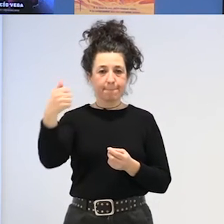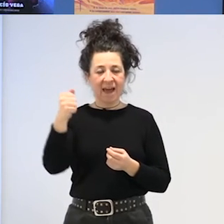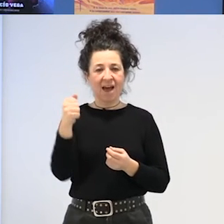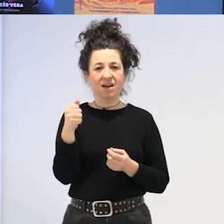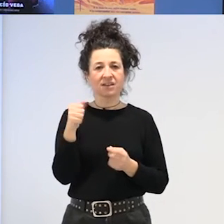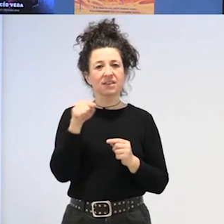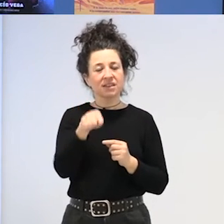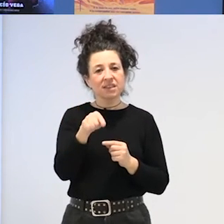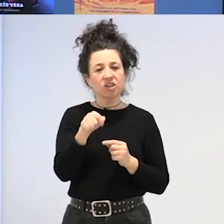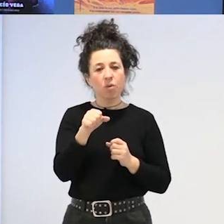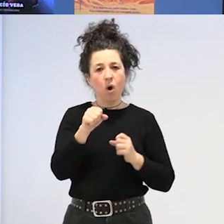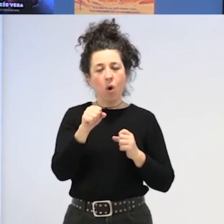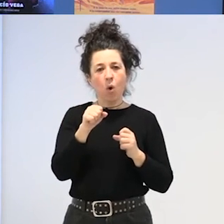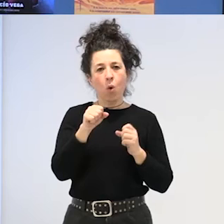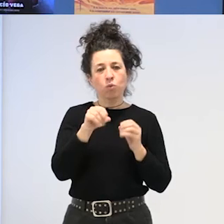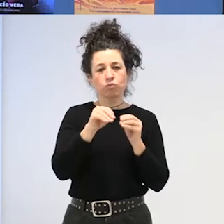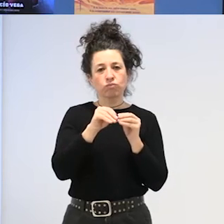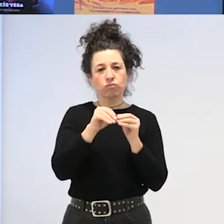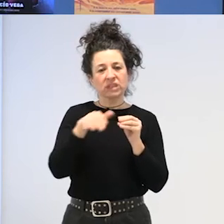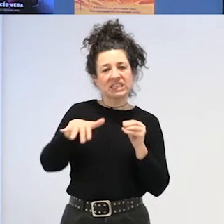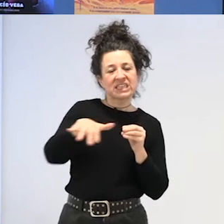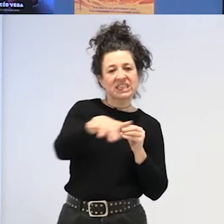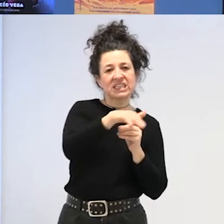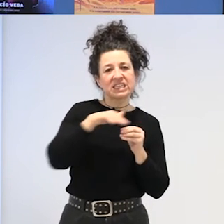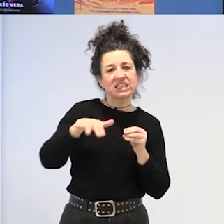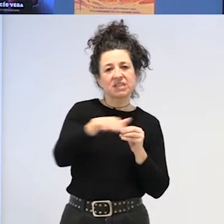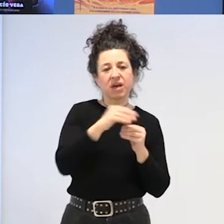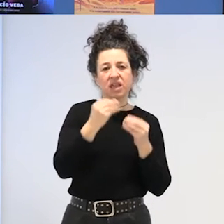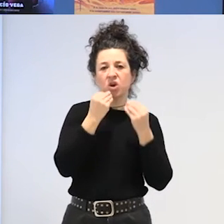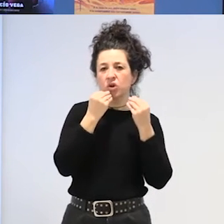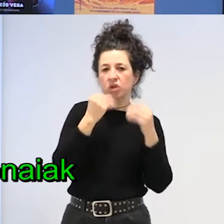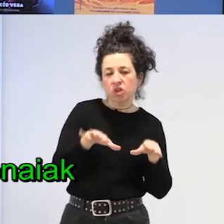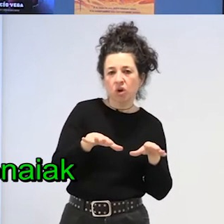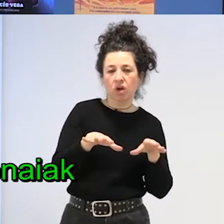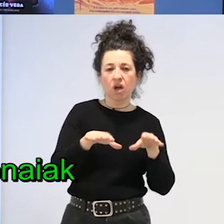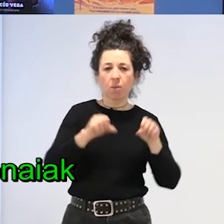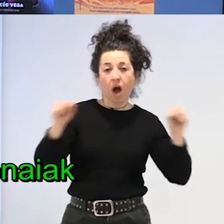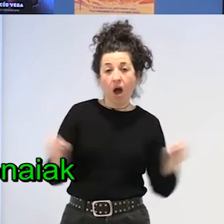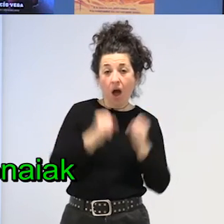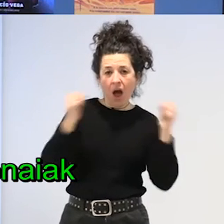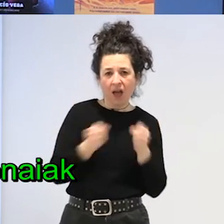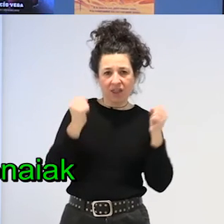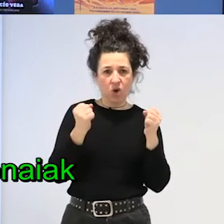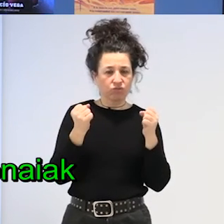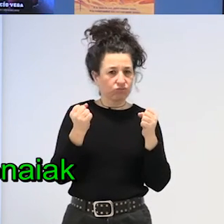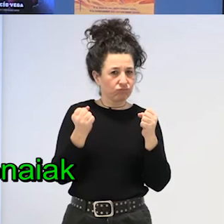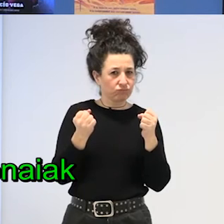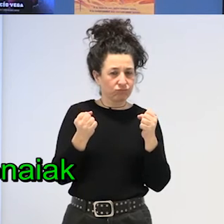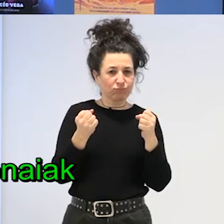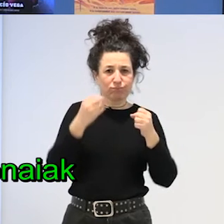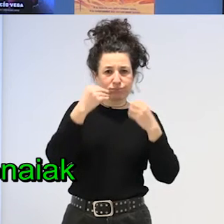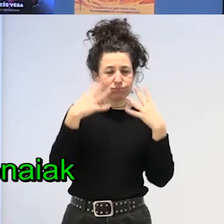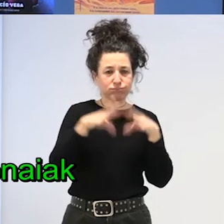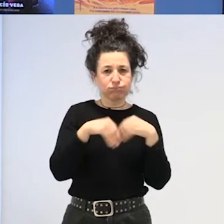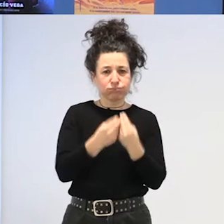Rocío Vegak axios betetako espazio historia hartzen du eta rolak apurtzen dituzten